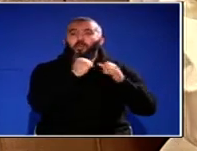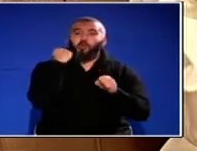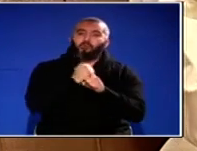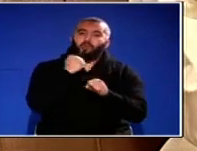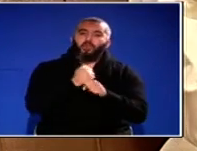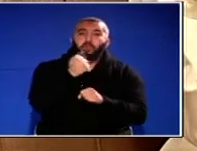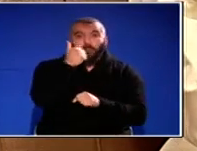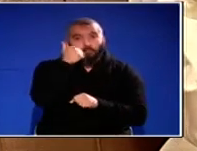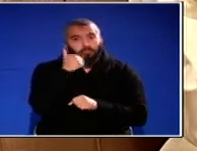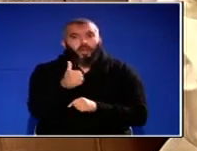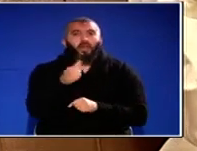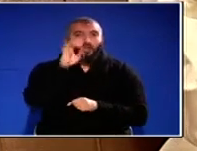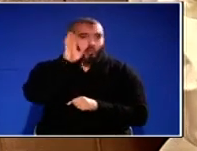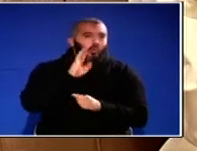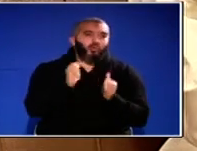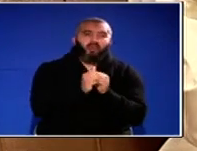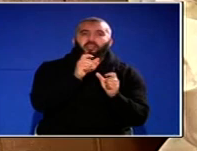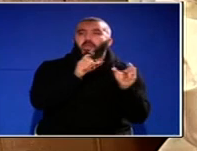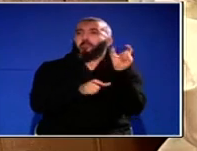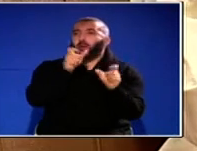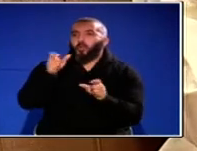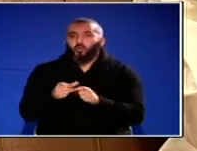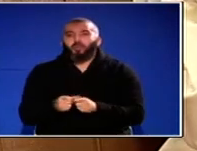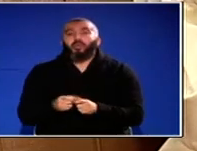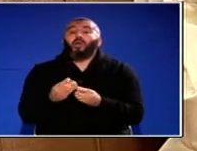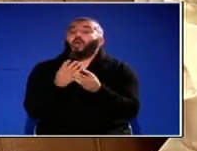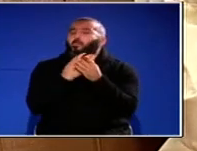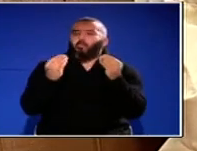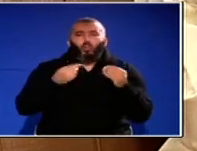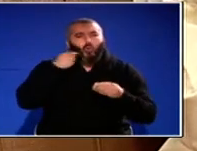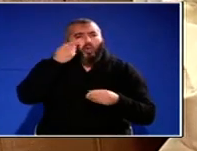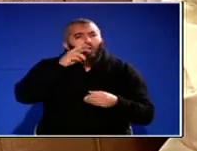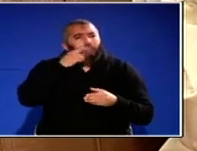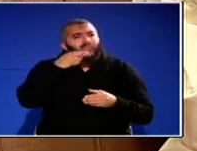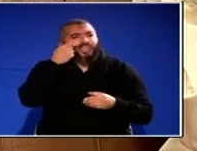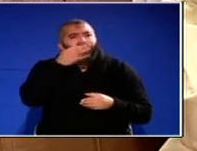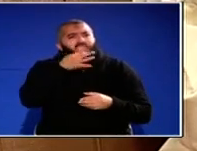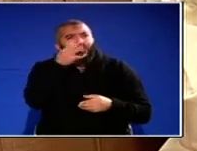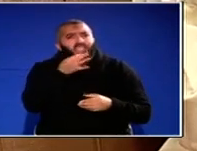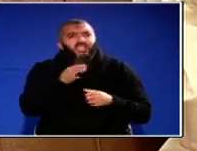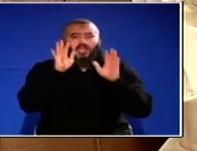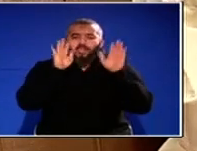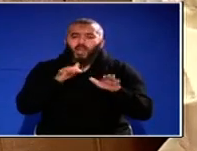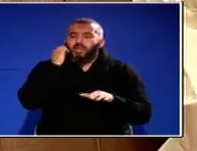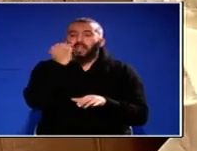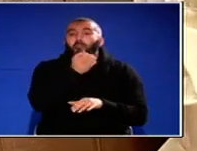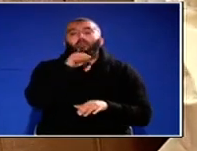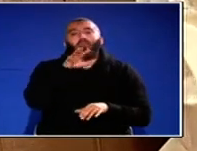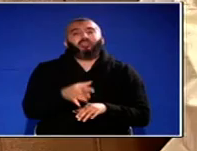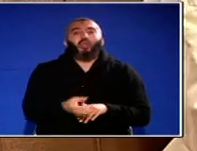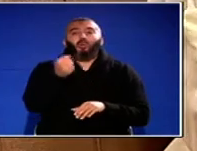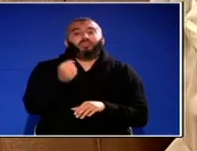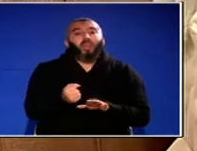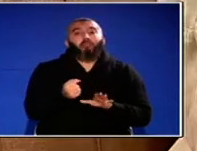على سيدنا محمد صلى الله عليه وعلى آله وأصحابه أجمعين، والله أعلم. بارك